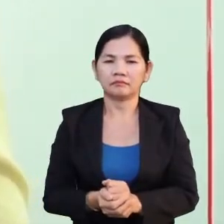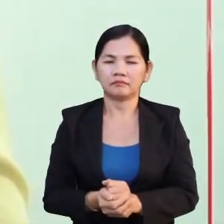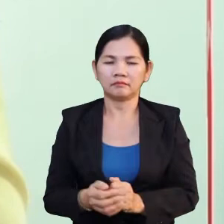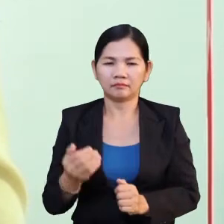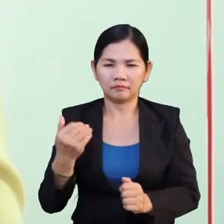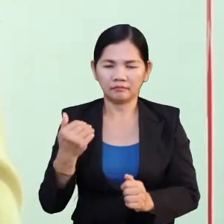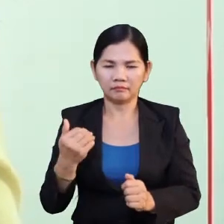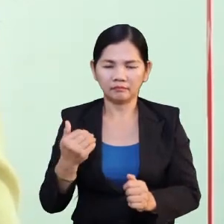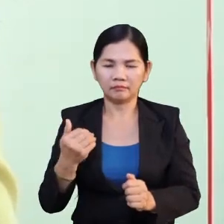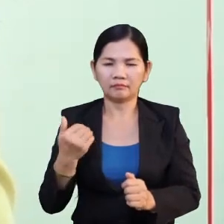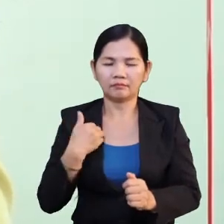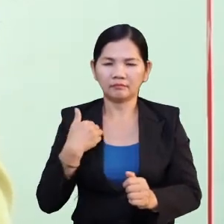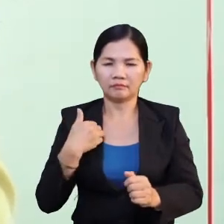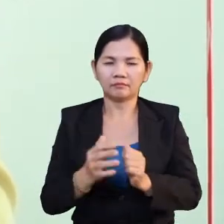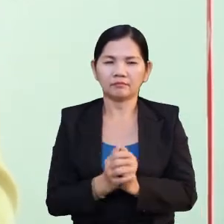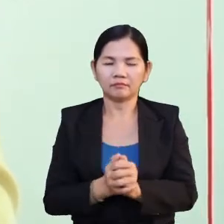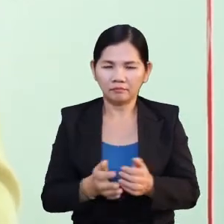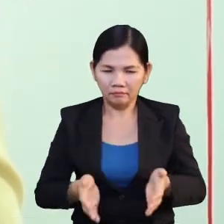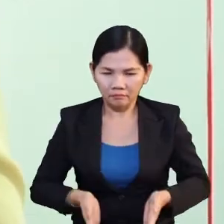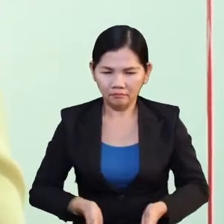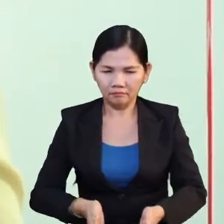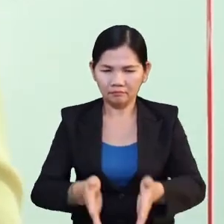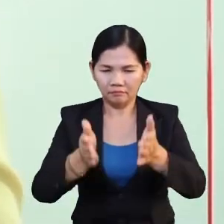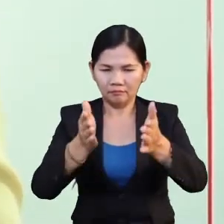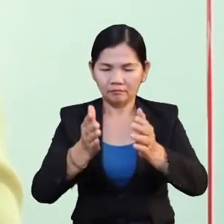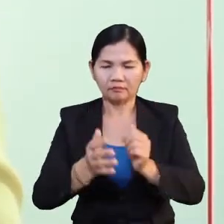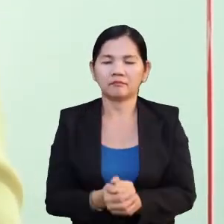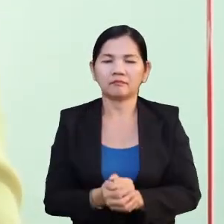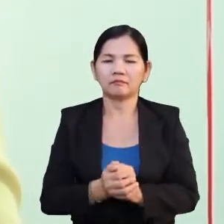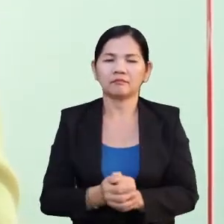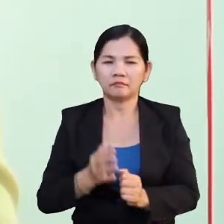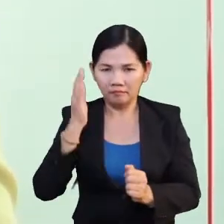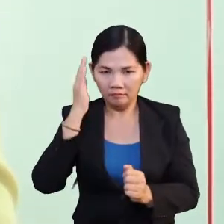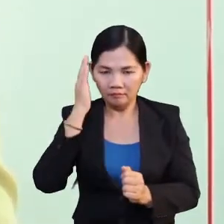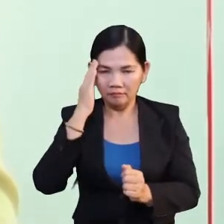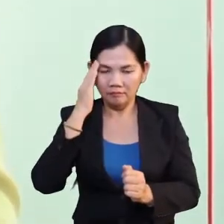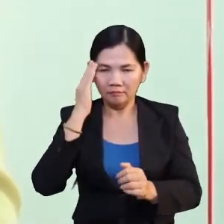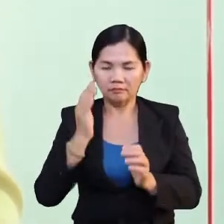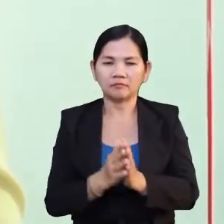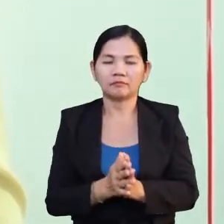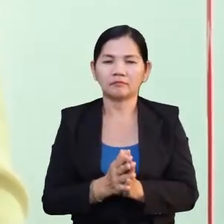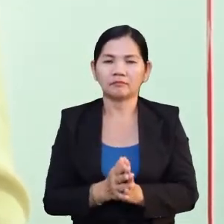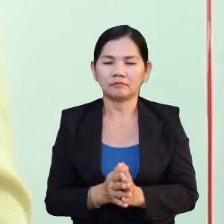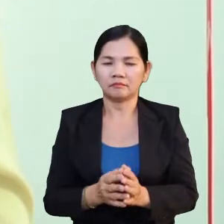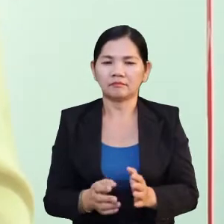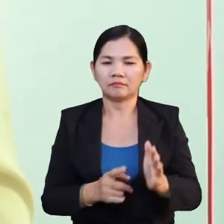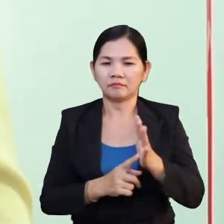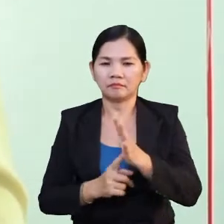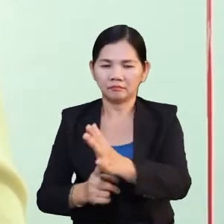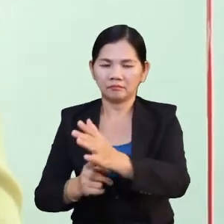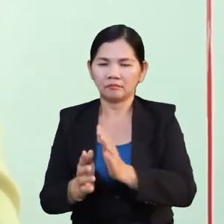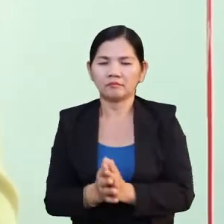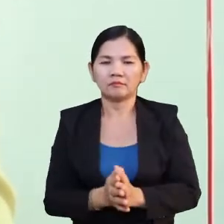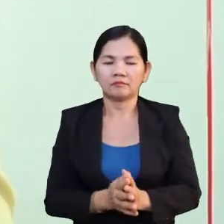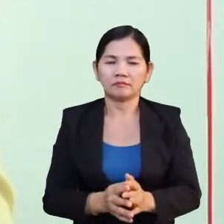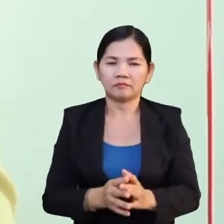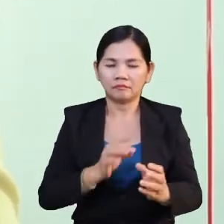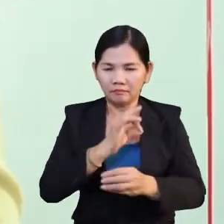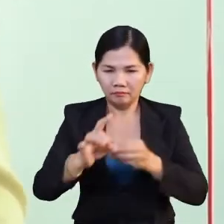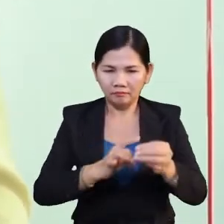ចាគឺឃើញមានផ្លូវចាអញ្ចឹងកូនគិតតិចមើលតារូបភាពដែលអ្នកគ្រូបានបង្ហាញកូនហ្នឹងគឺចង់និយា